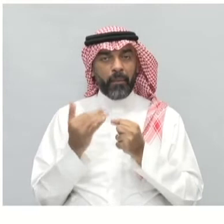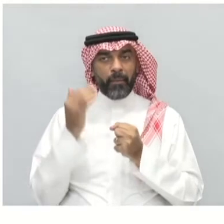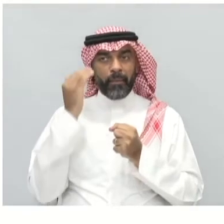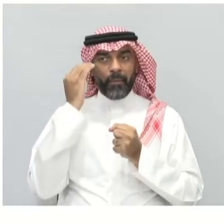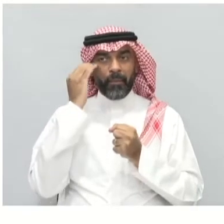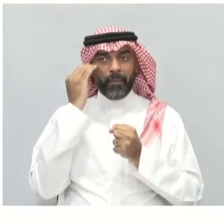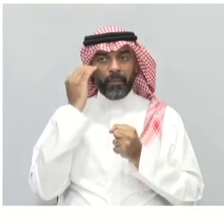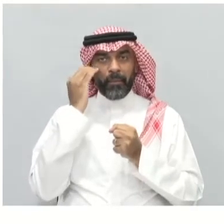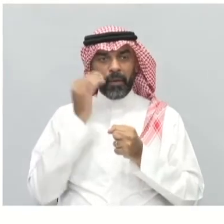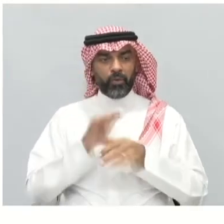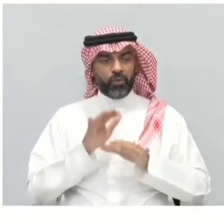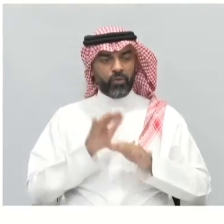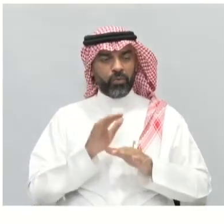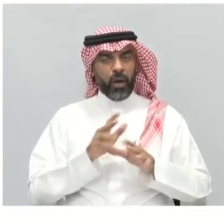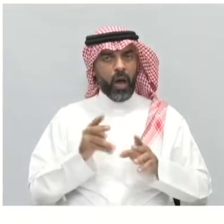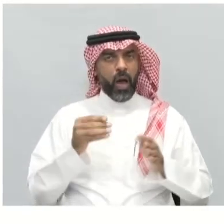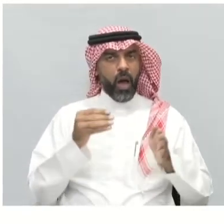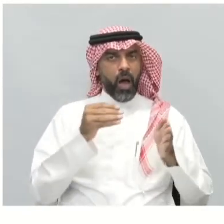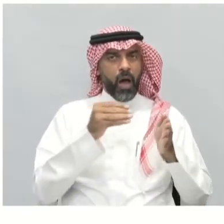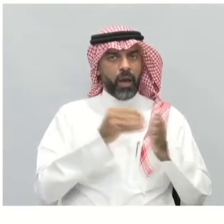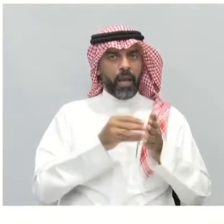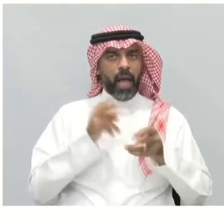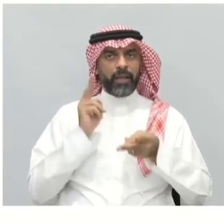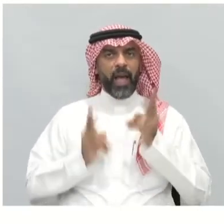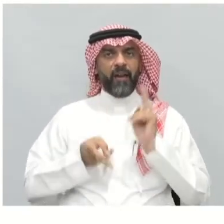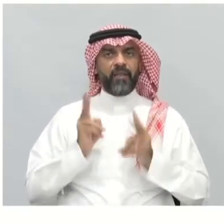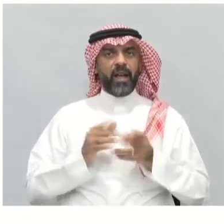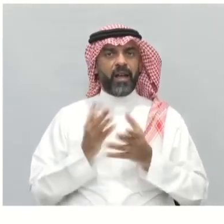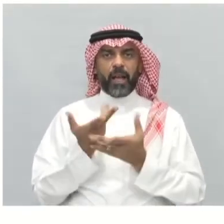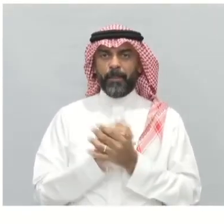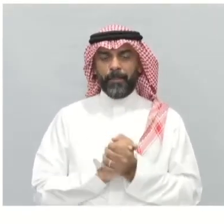بعض طريقه استخدام الخطوات الاربع